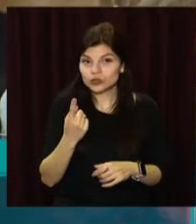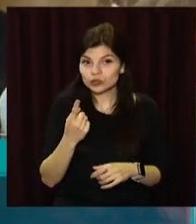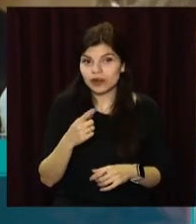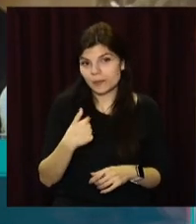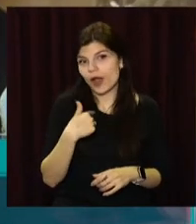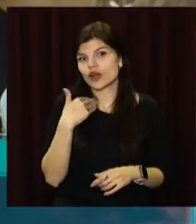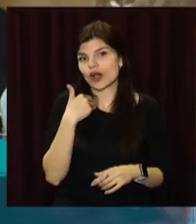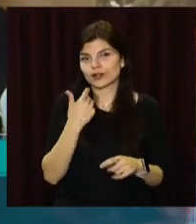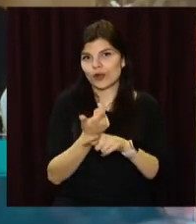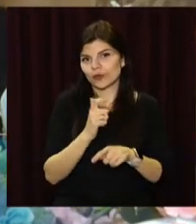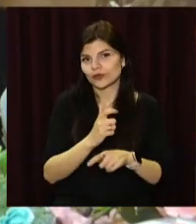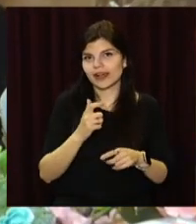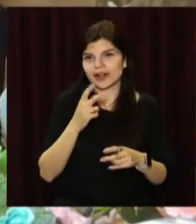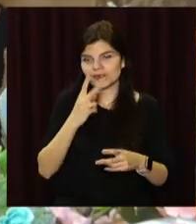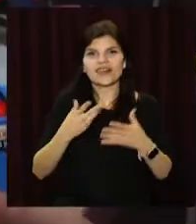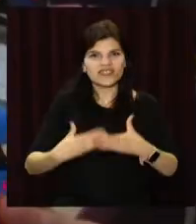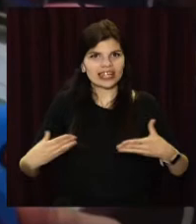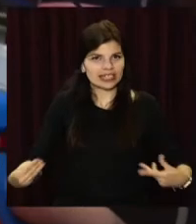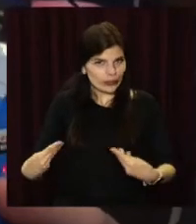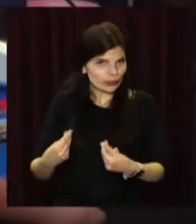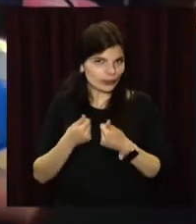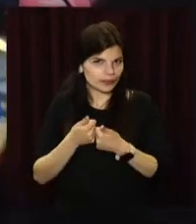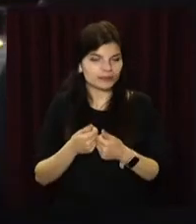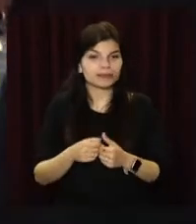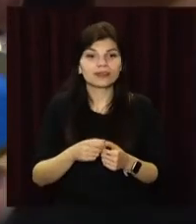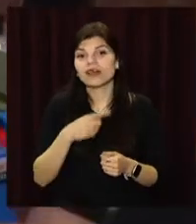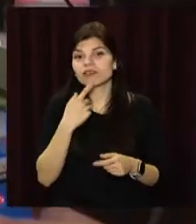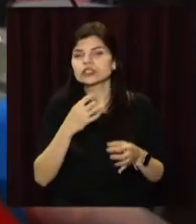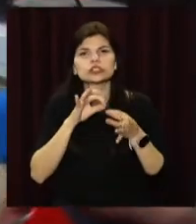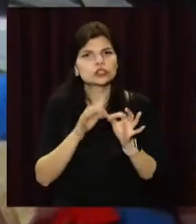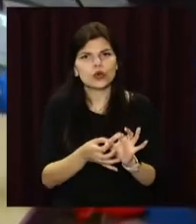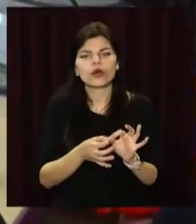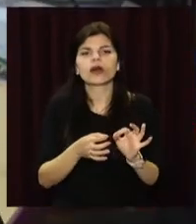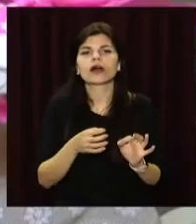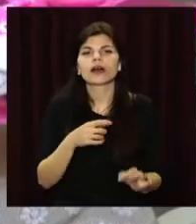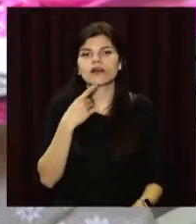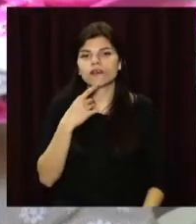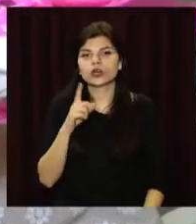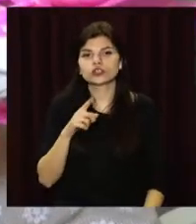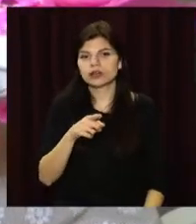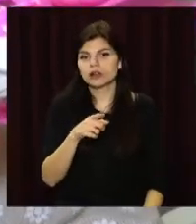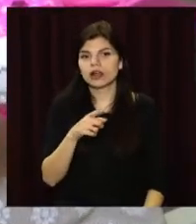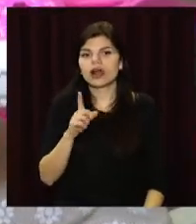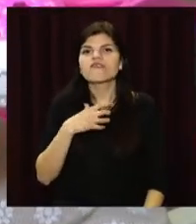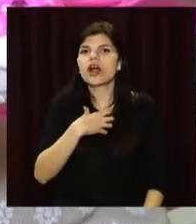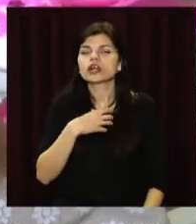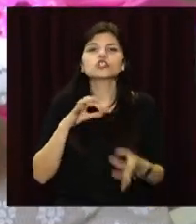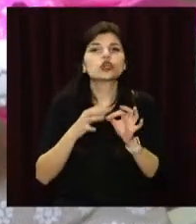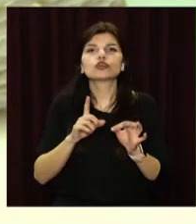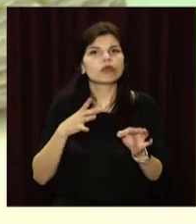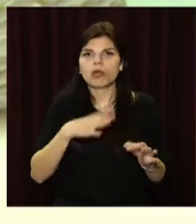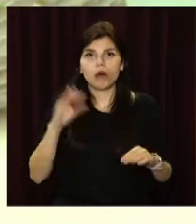мені кажуть, більше весінні. Найскладніше у декоруванні, переконана майстриня Вікторія Ісайко, не переборщити. Щоб